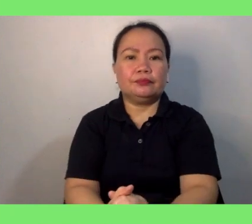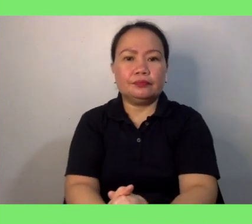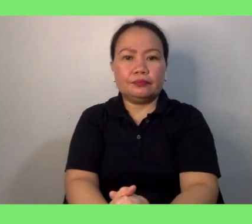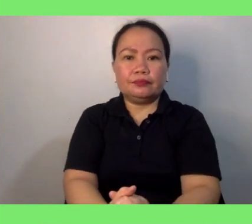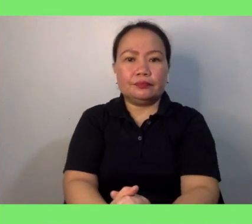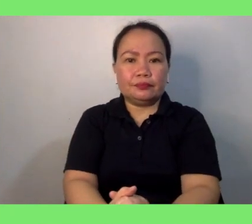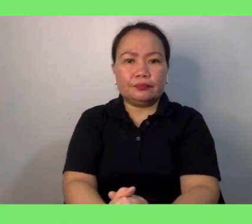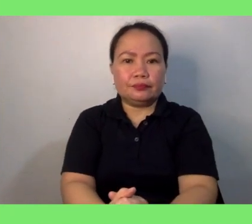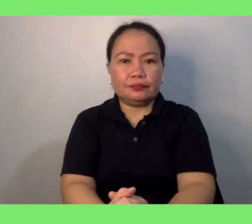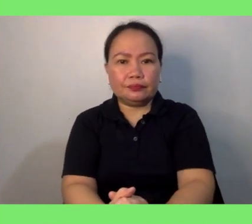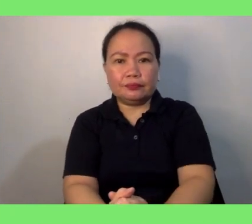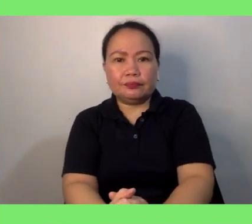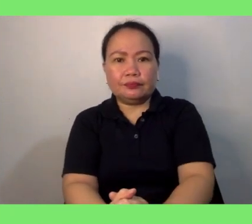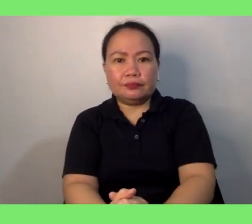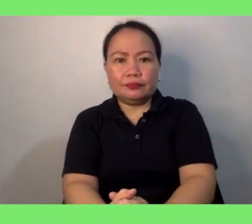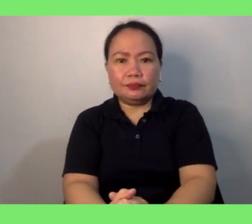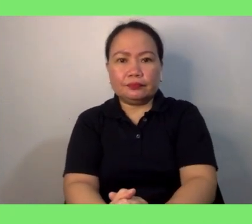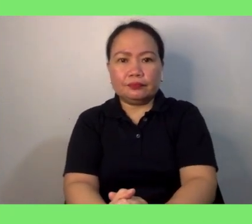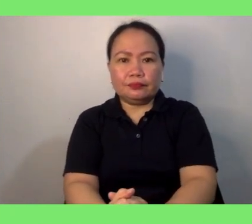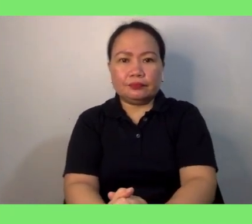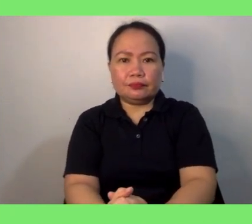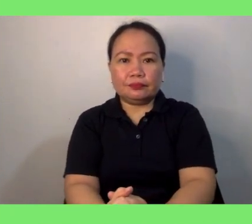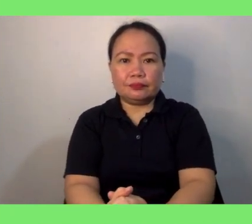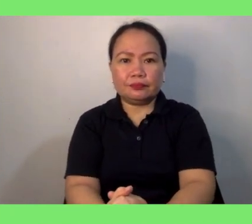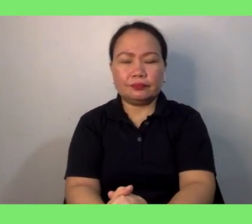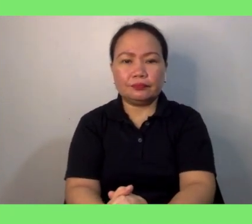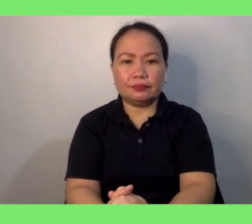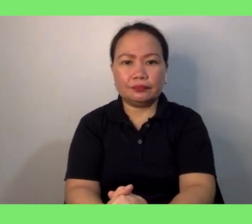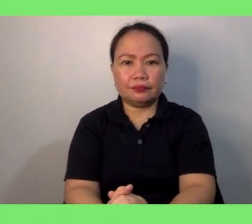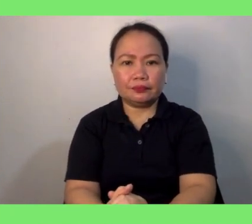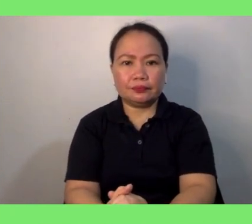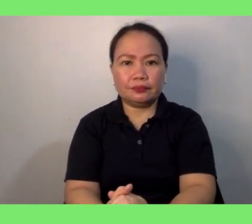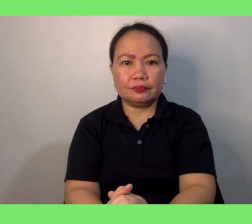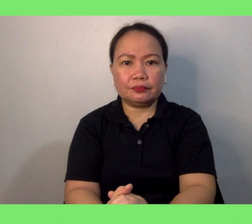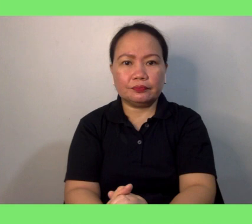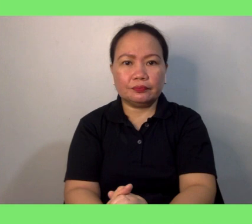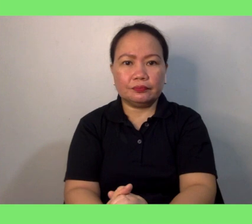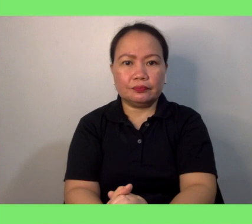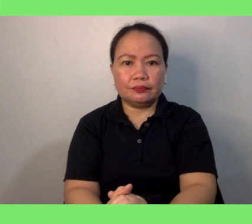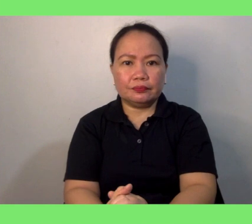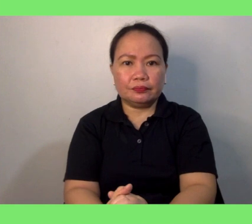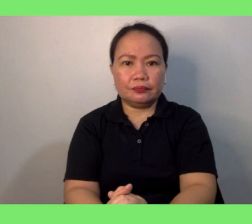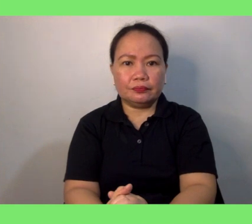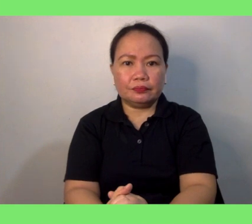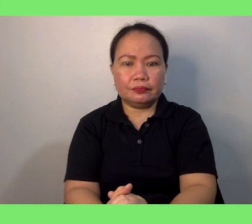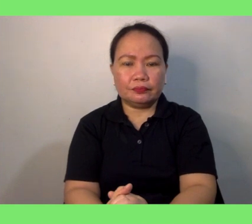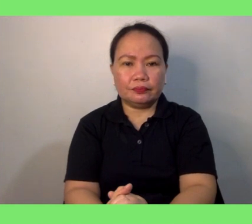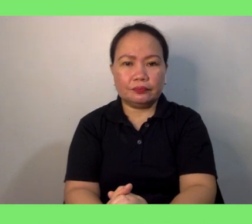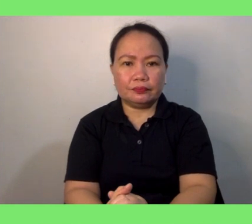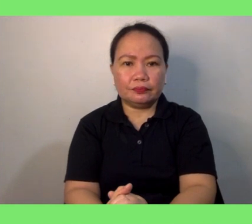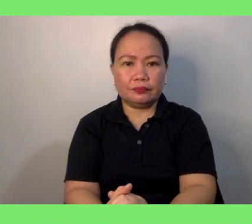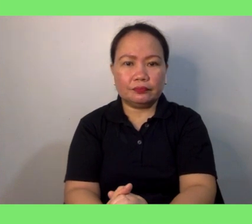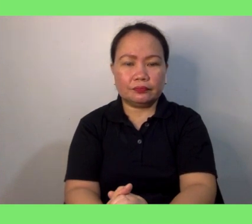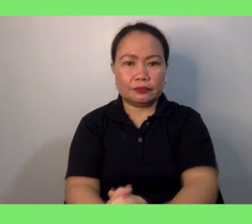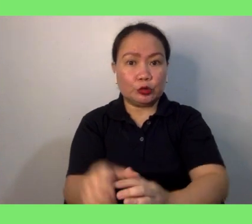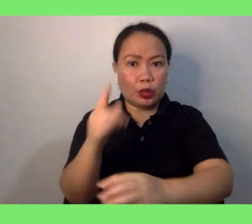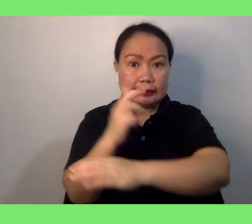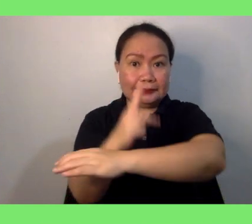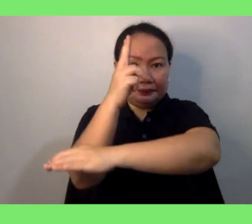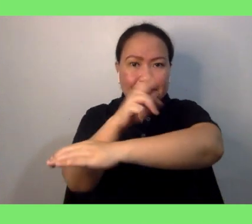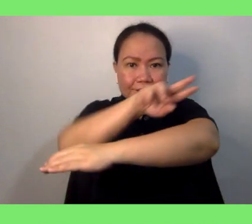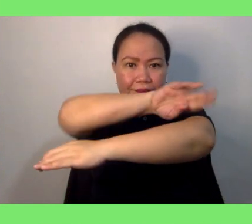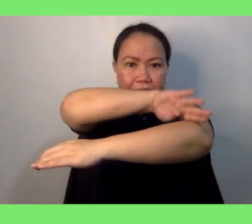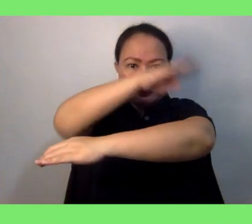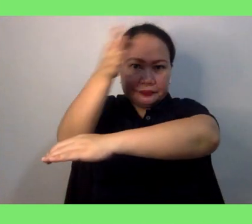angles na merong, halimbawa, itong point na to, lahat ng angles ng point na to is equal to